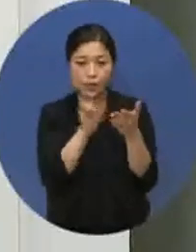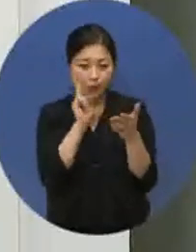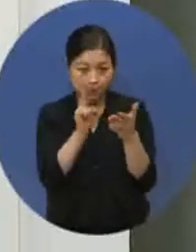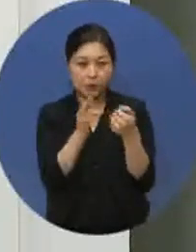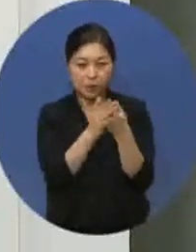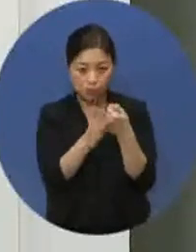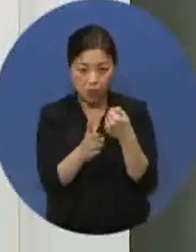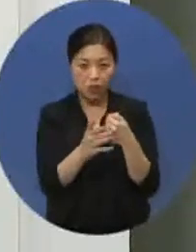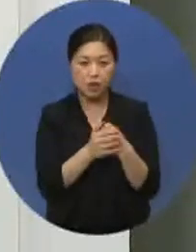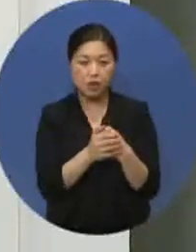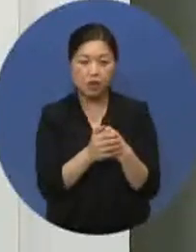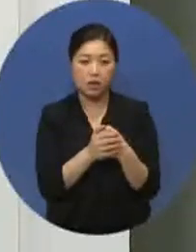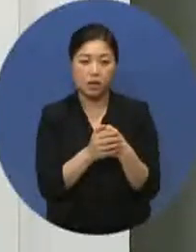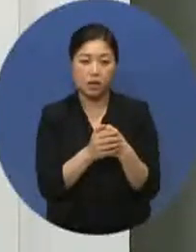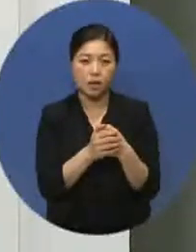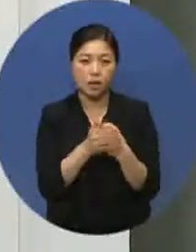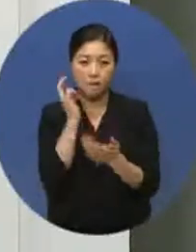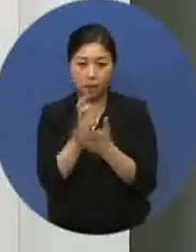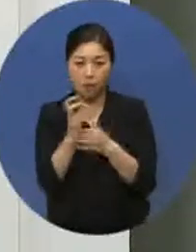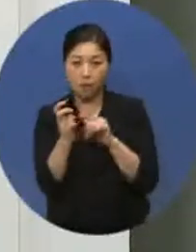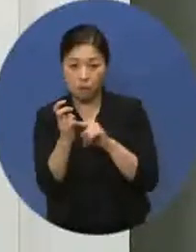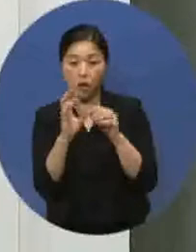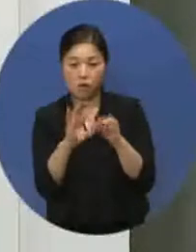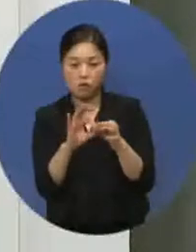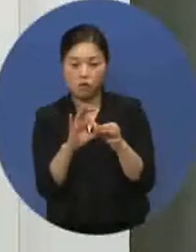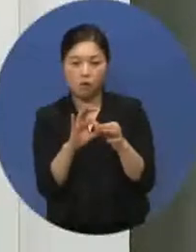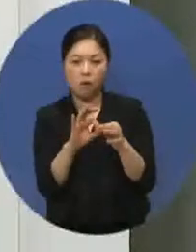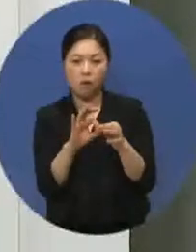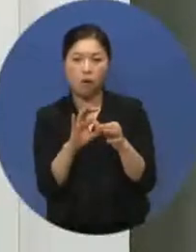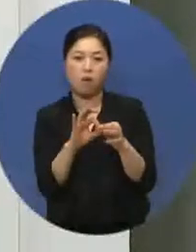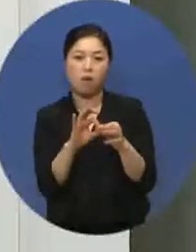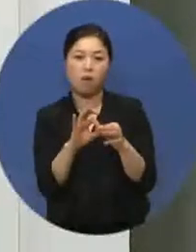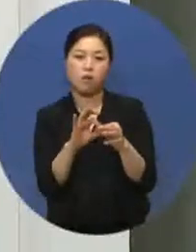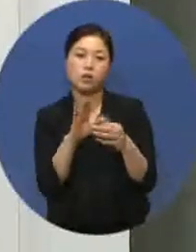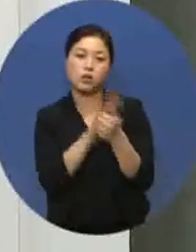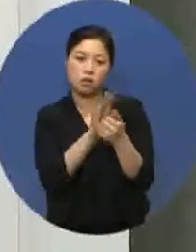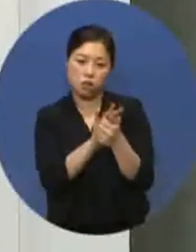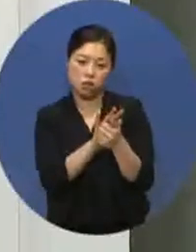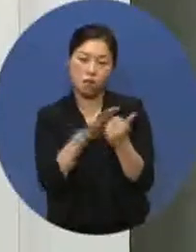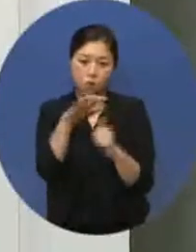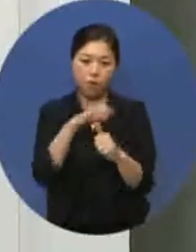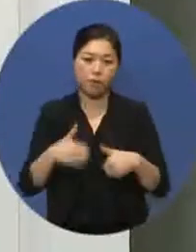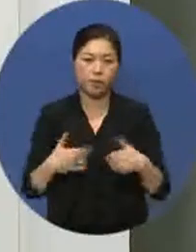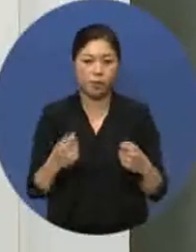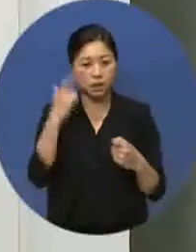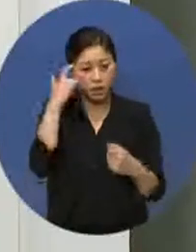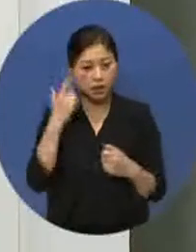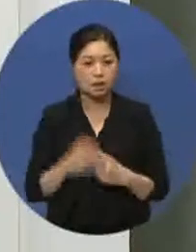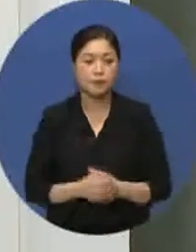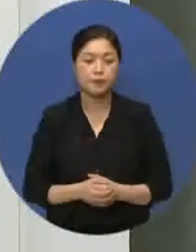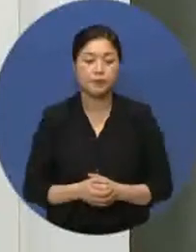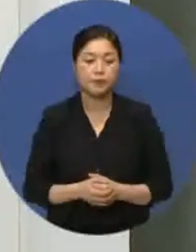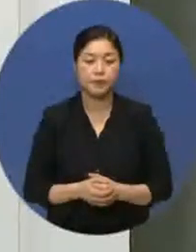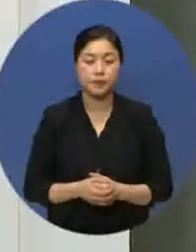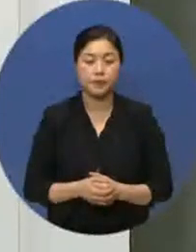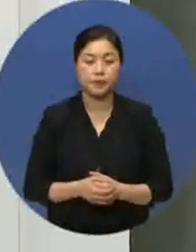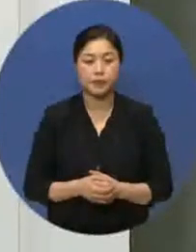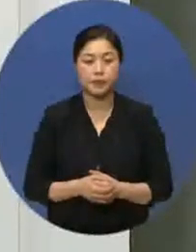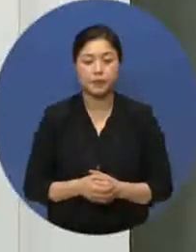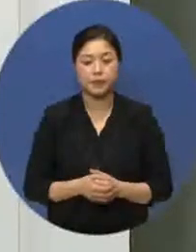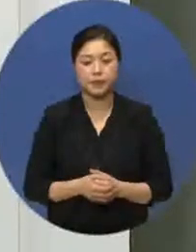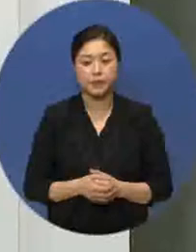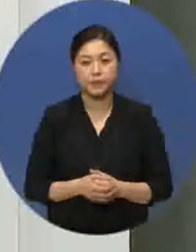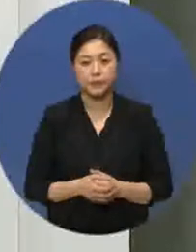그 제도적인 어떤 그 보완책이 필요하지 않느냐. 또 하나는 그런 집단